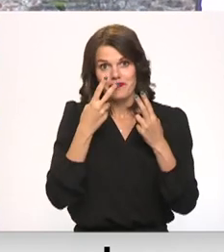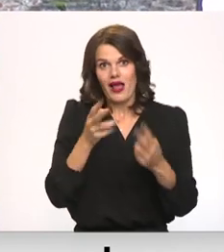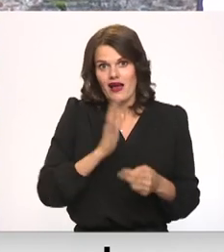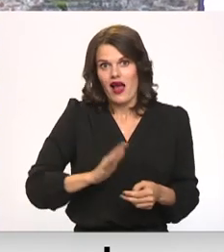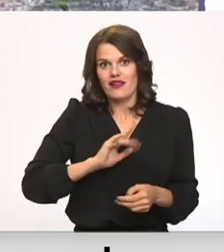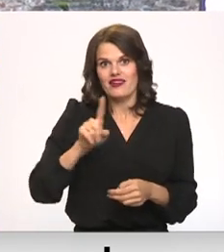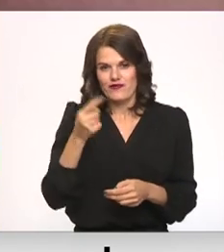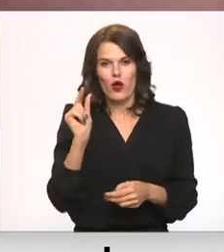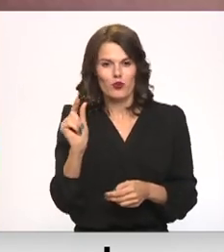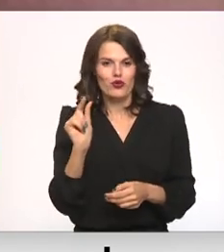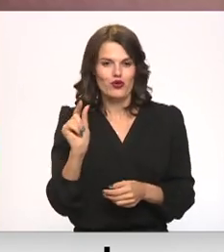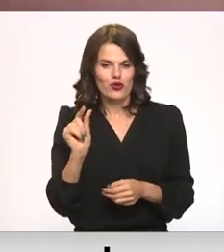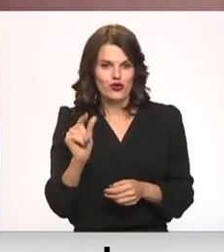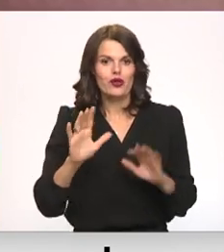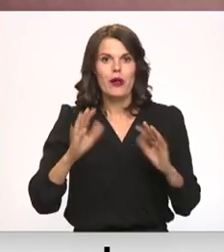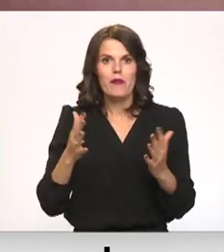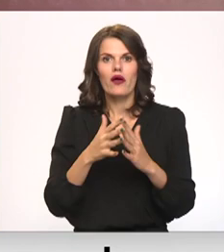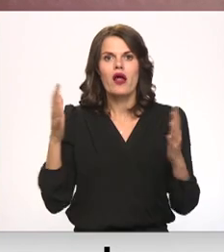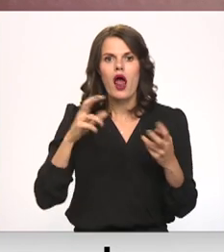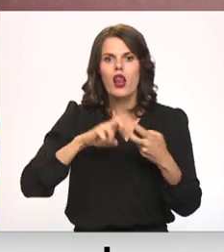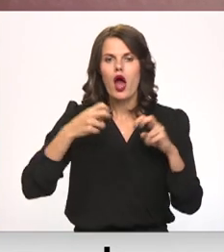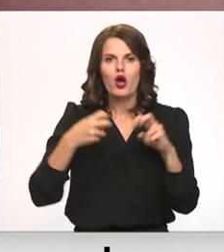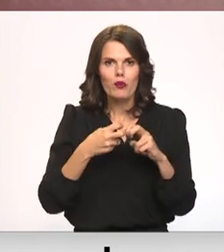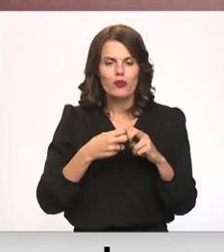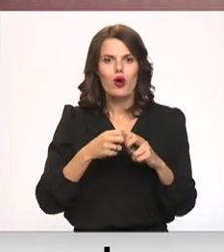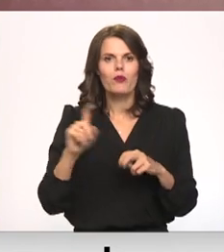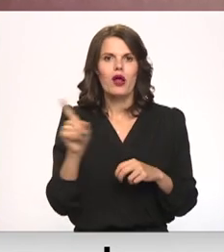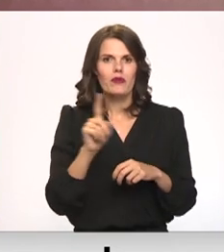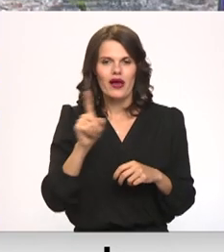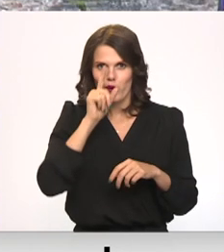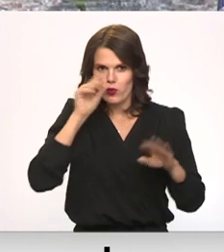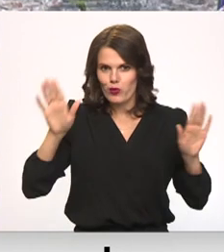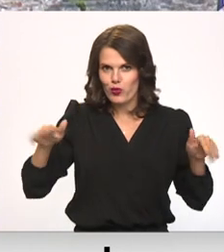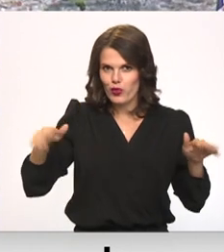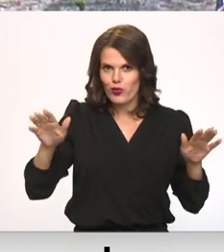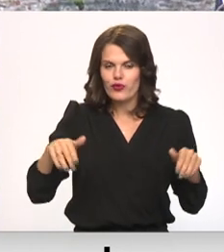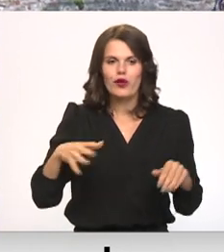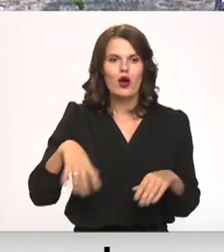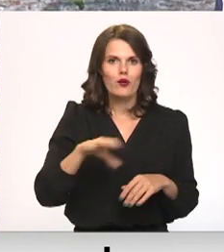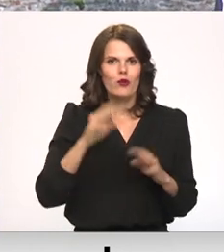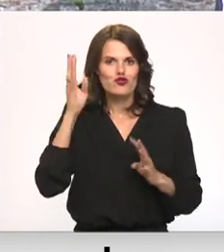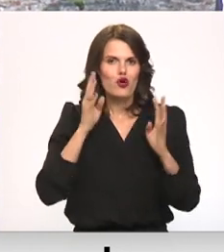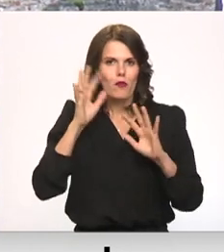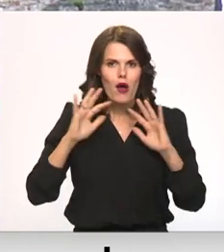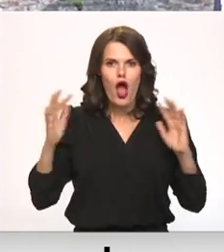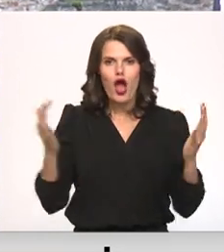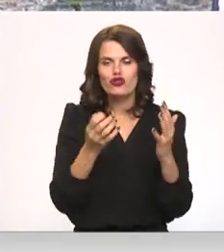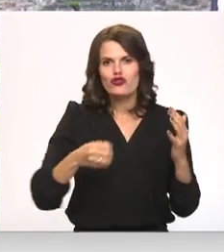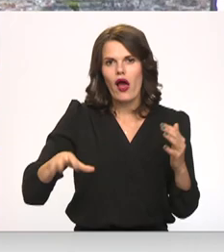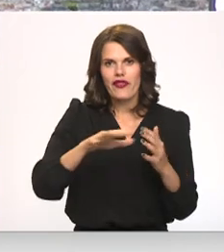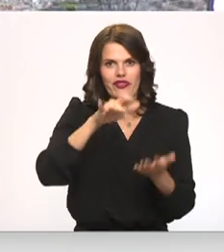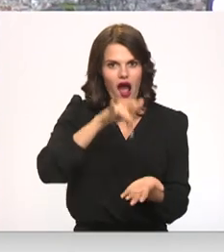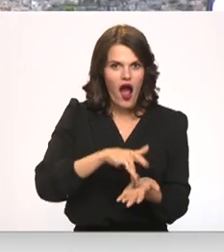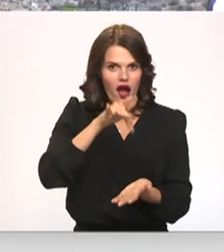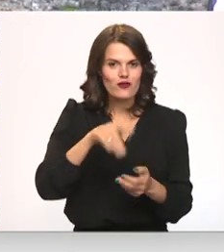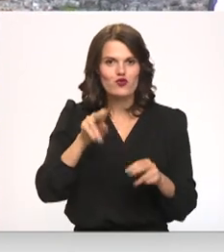gaidīsim vēl kādu brīdi. Tomēr lielākā problēma esot spārnotie draugi. Mums ir meža ielokā tas dārs, un